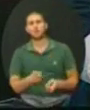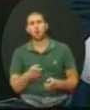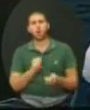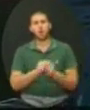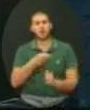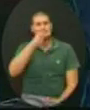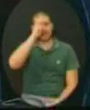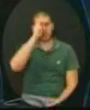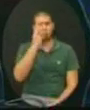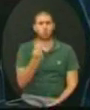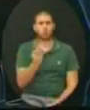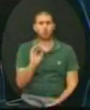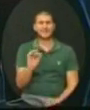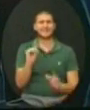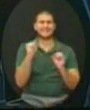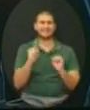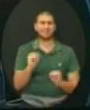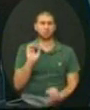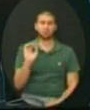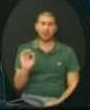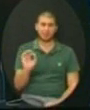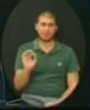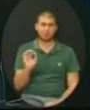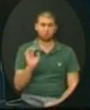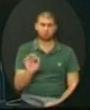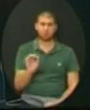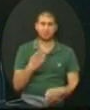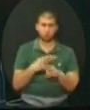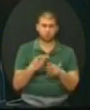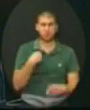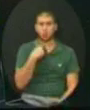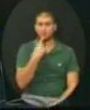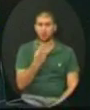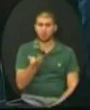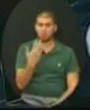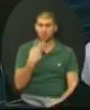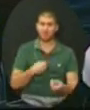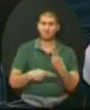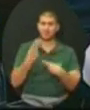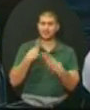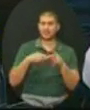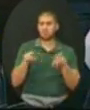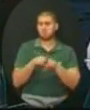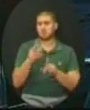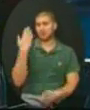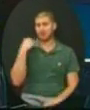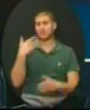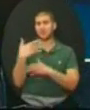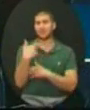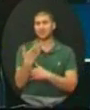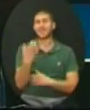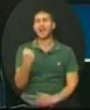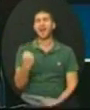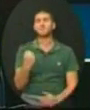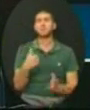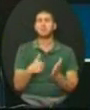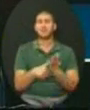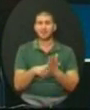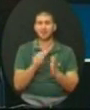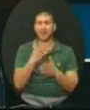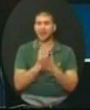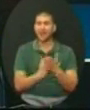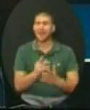את הפיננסי, את היציבות הפיננסית שלהם בעבור את המשכנתאות, אני באה ואני אומרת, בוא נחזיר את הגלגל למה שהיה בעבר. המדינה תיתן ערבות בנקאית על